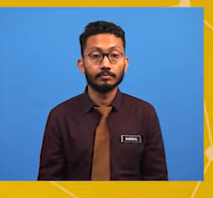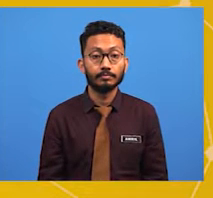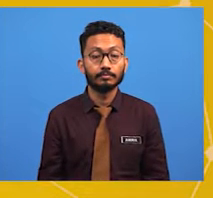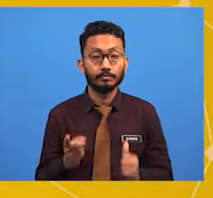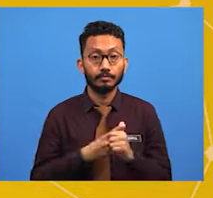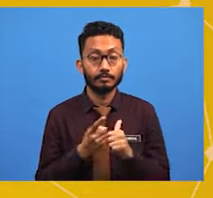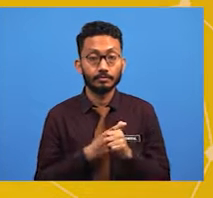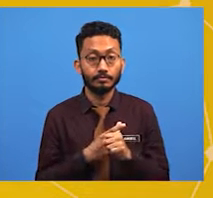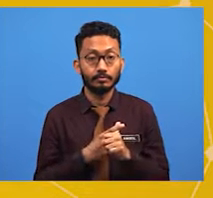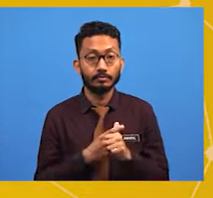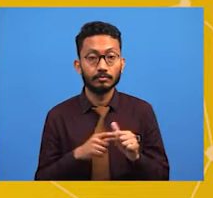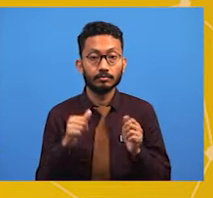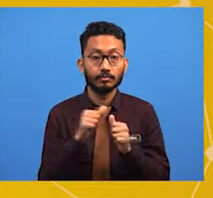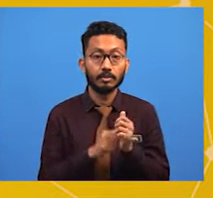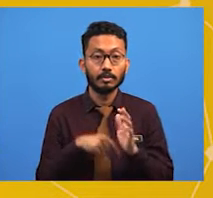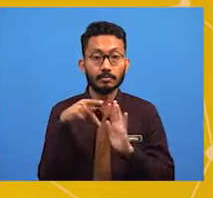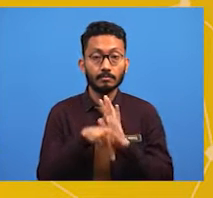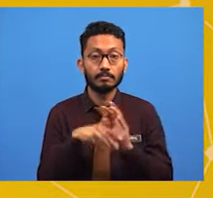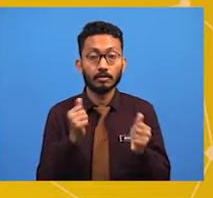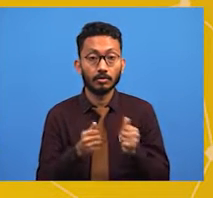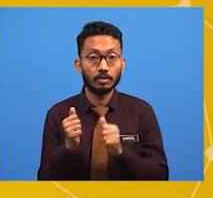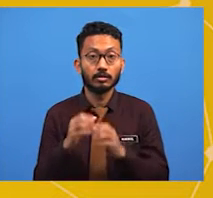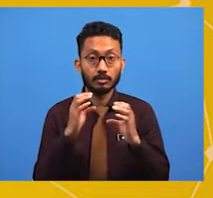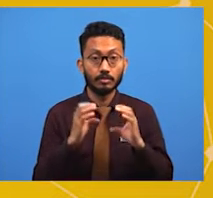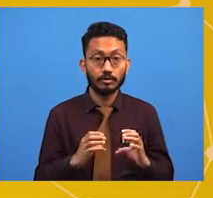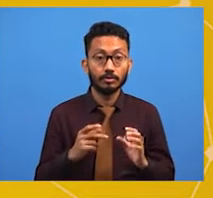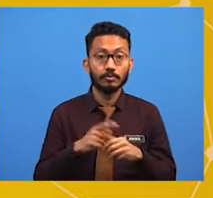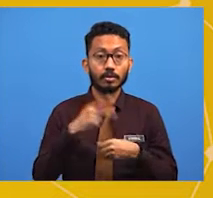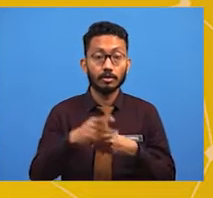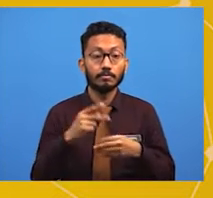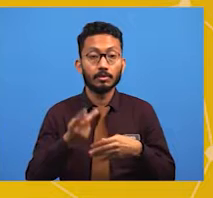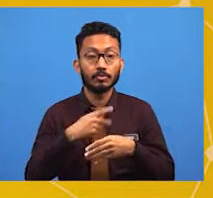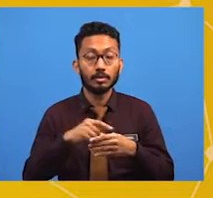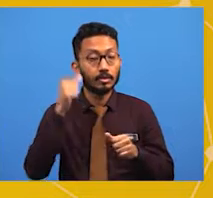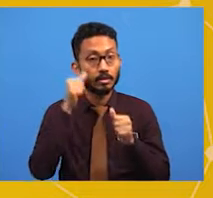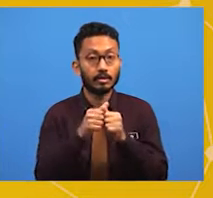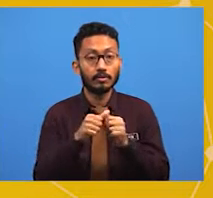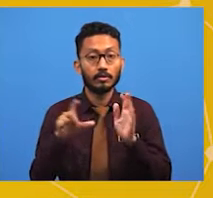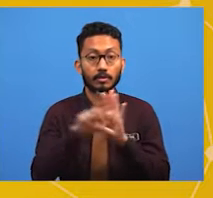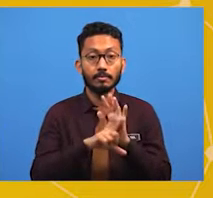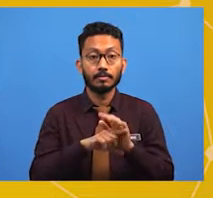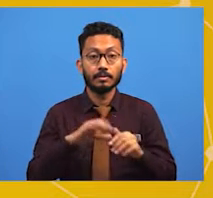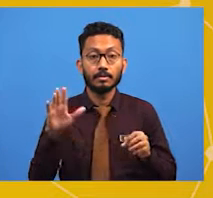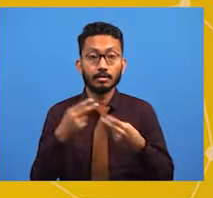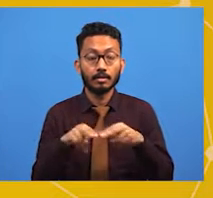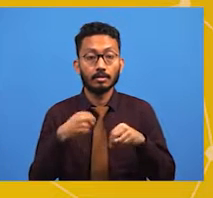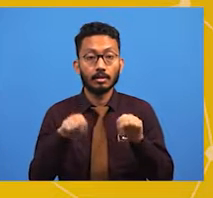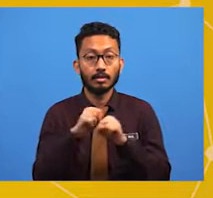Pertama, pengatur cara program perlu mengingat label dan nilai yang digunakan.